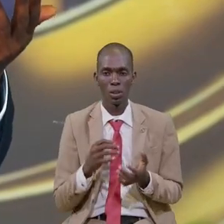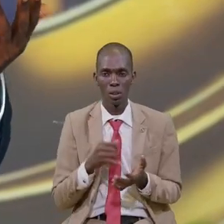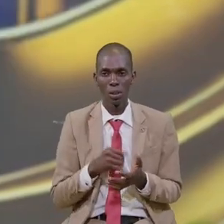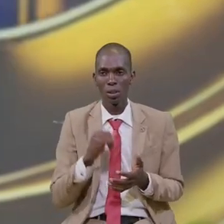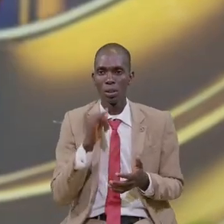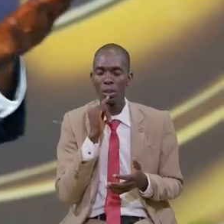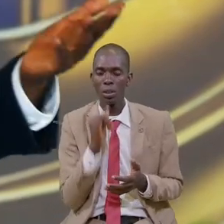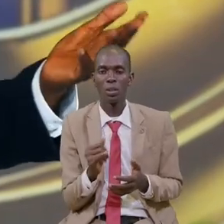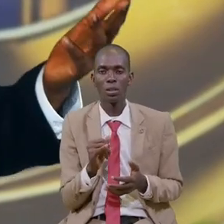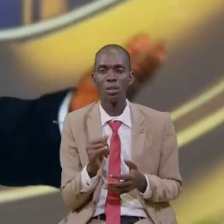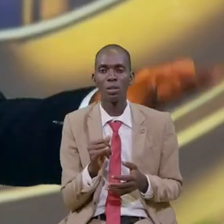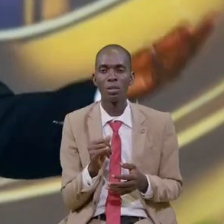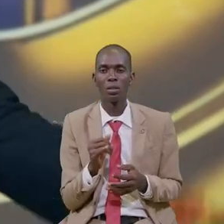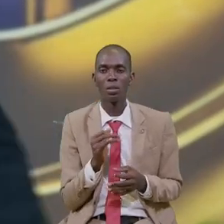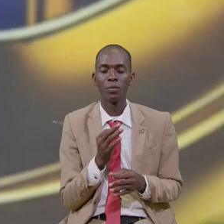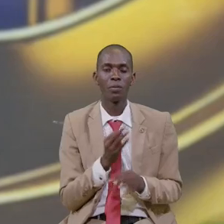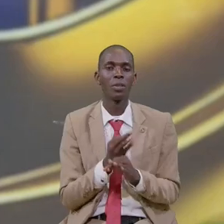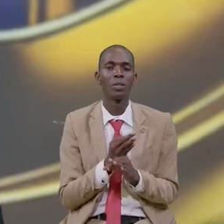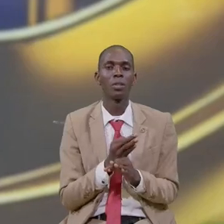foi. Ce qui donne.